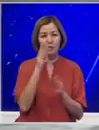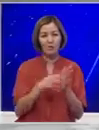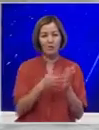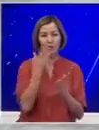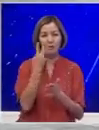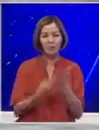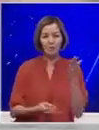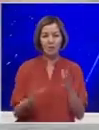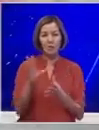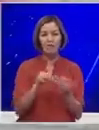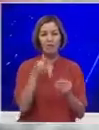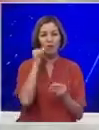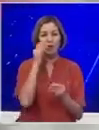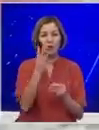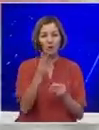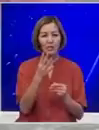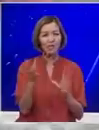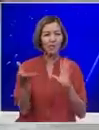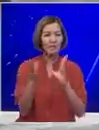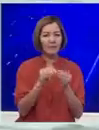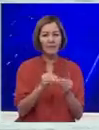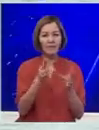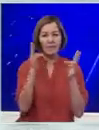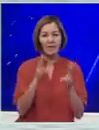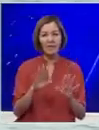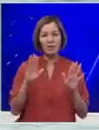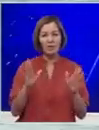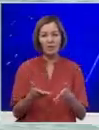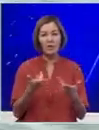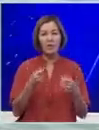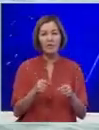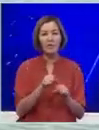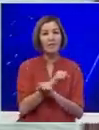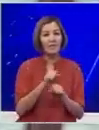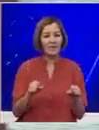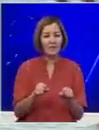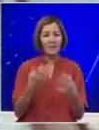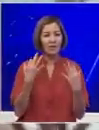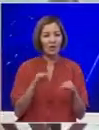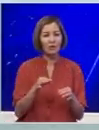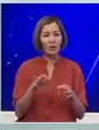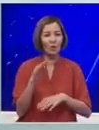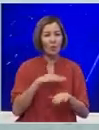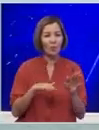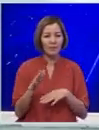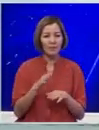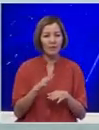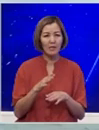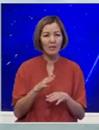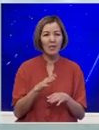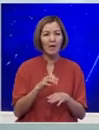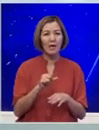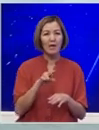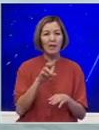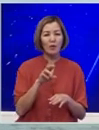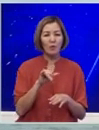человек, вчера еще 4. Все трагические случаи происходили там, где не разрешалось купаться. В Абайской, Улутауской, а также в области